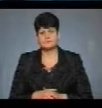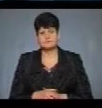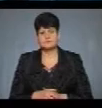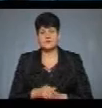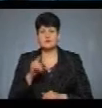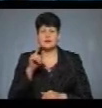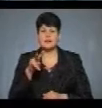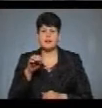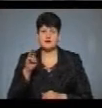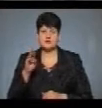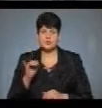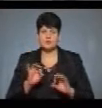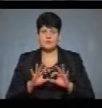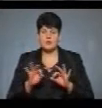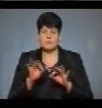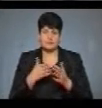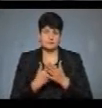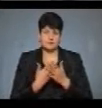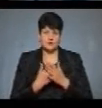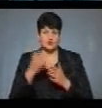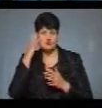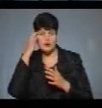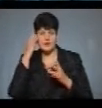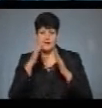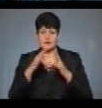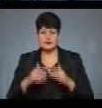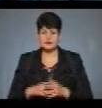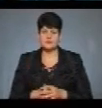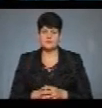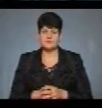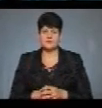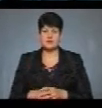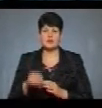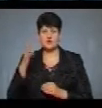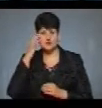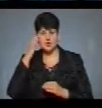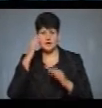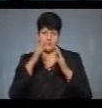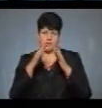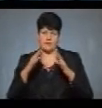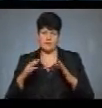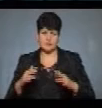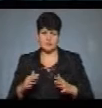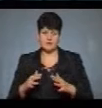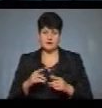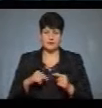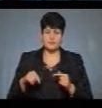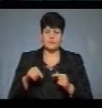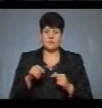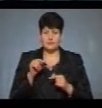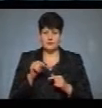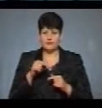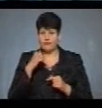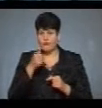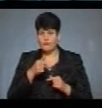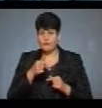Зоряна Лещишин розповідає про символ акції «Чорну ялинку». Ялинка символізує чорному кольорі, тому що Новий рік люди,